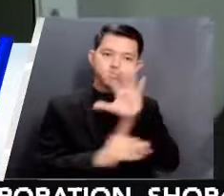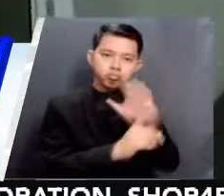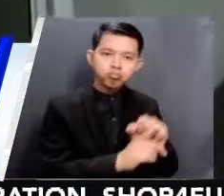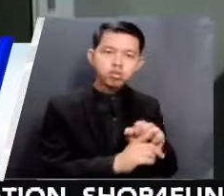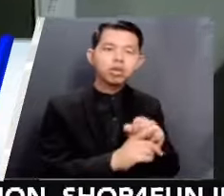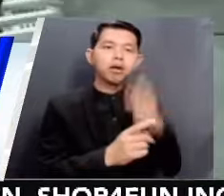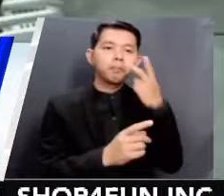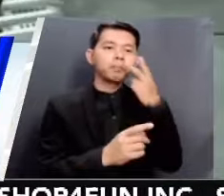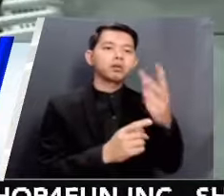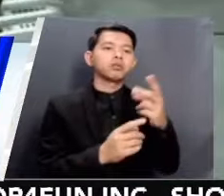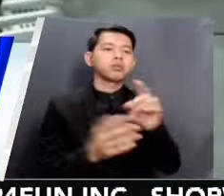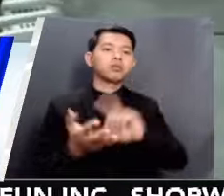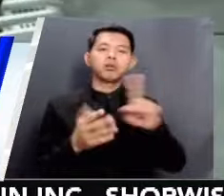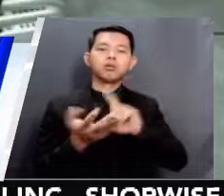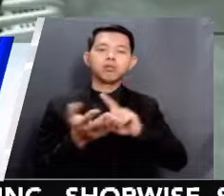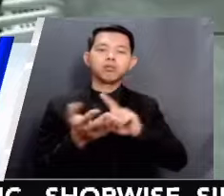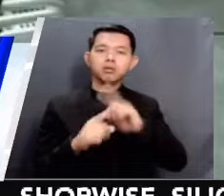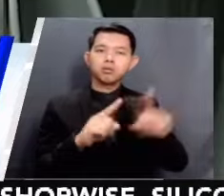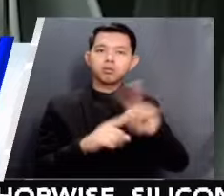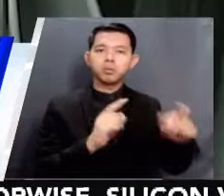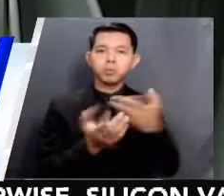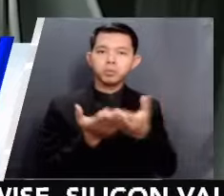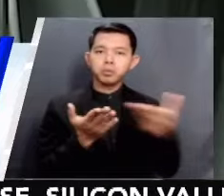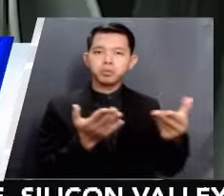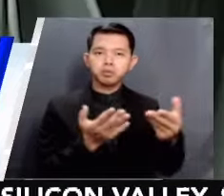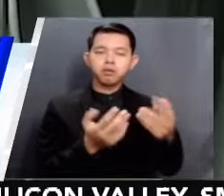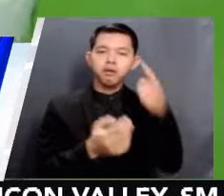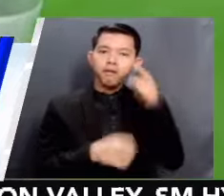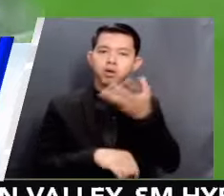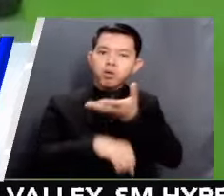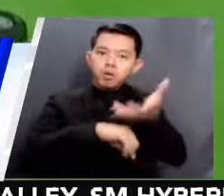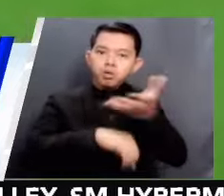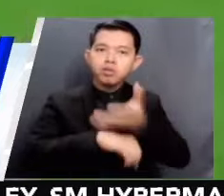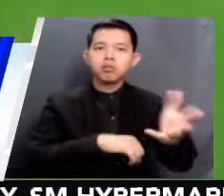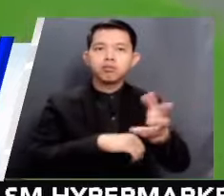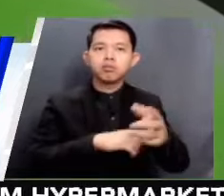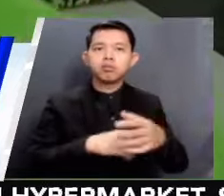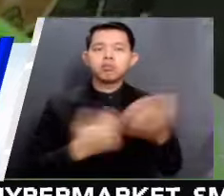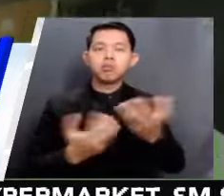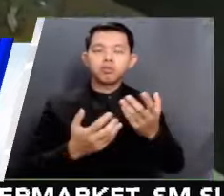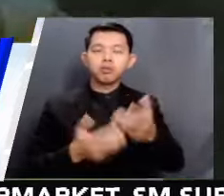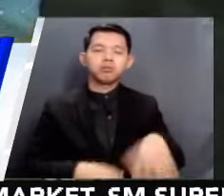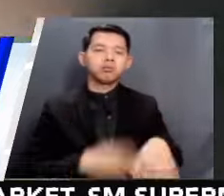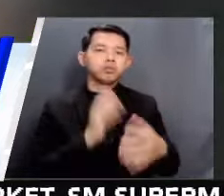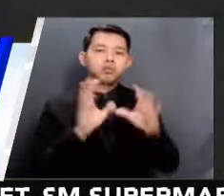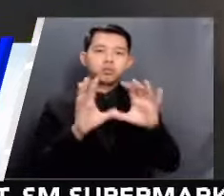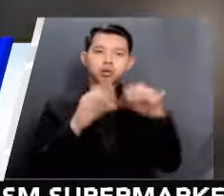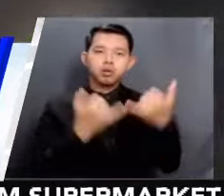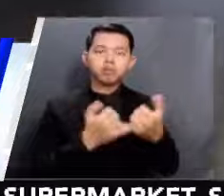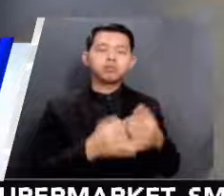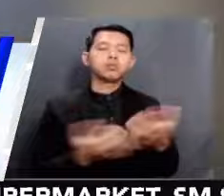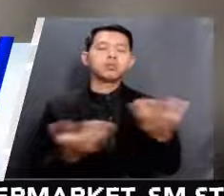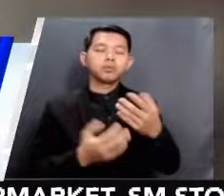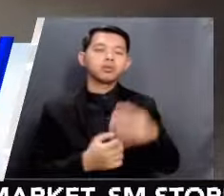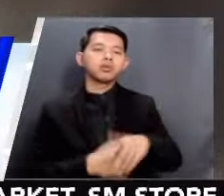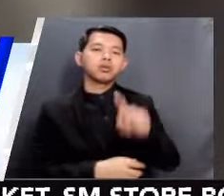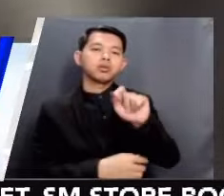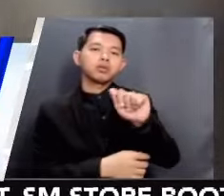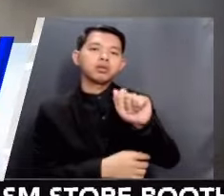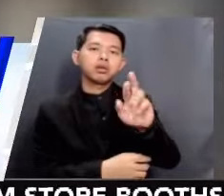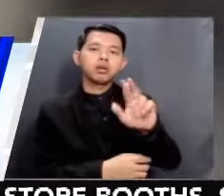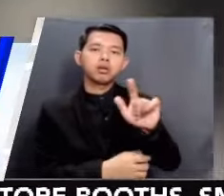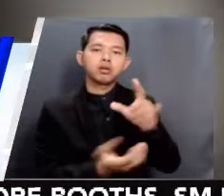na para umano sa iba't ibang uri ng scam sa compound ng Zunyu One Technology Incorporated sa Bamban, Tarlac. Mahigit 600 Pilipino